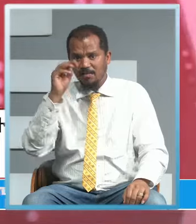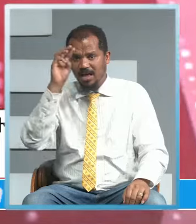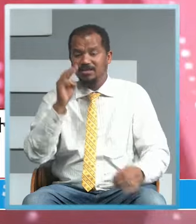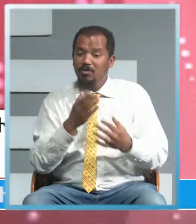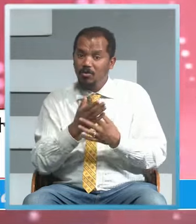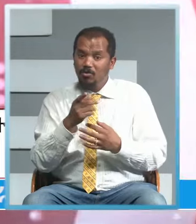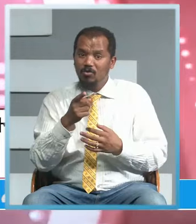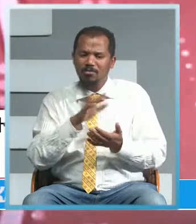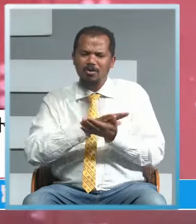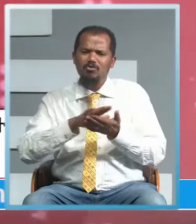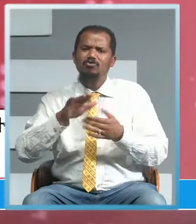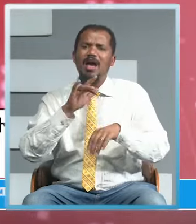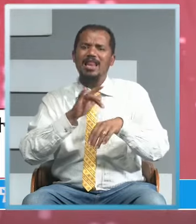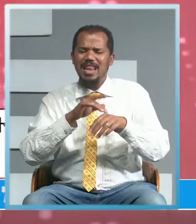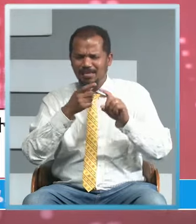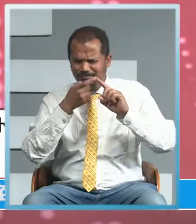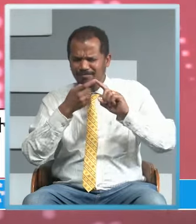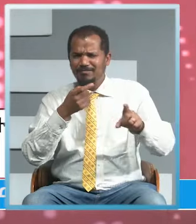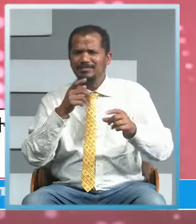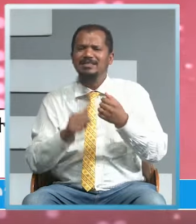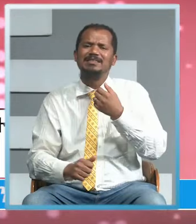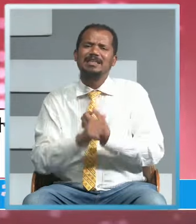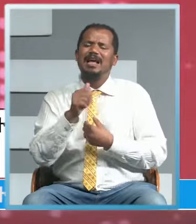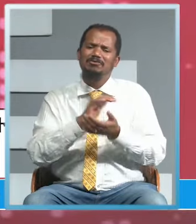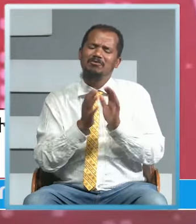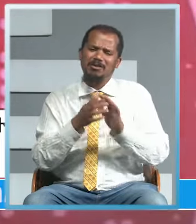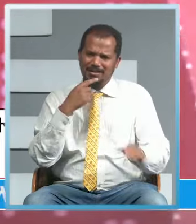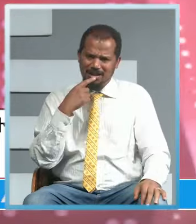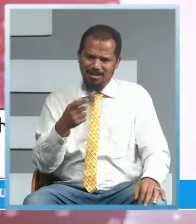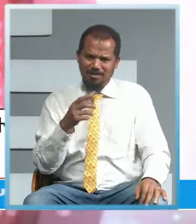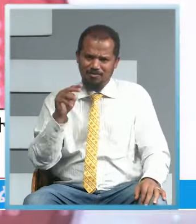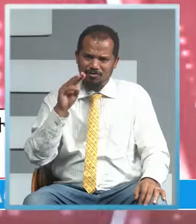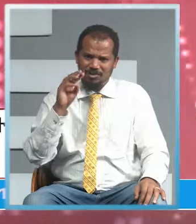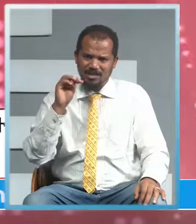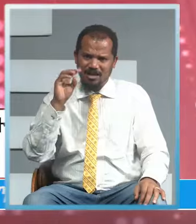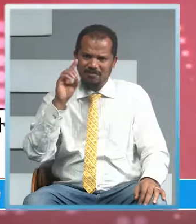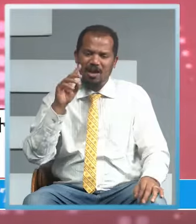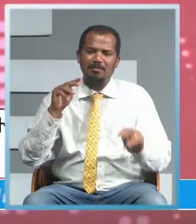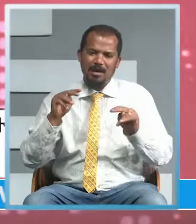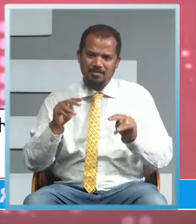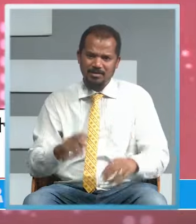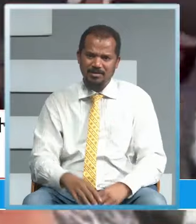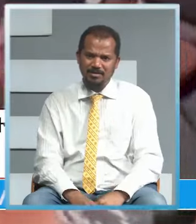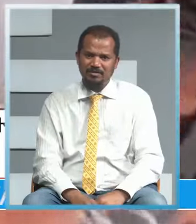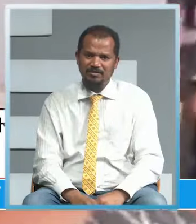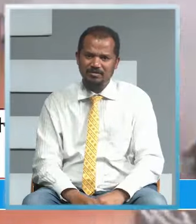ብትልም ሐማስ በበኩሉ በንጹሃን ላይ ያነጣጠረ ጥቃት እንደሆነ ገልጿል። ሙስጠፋ መሐመድ።